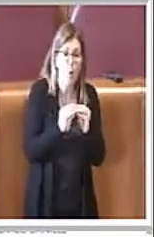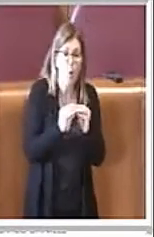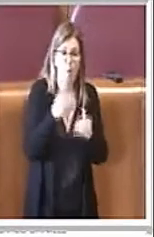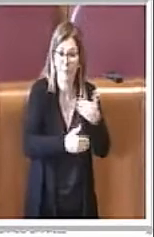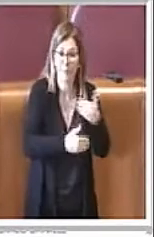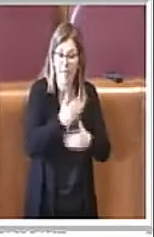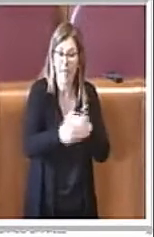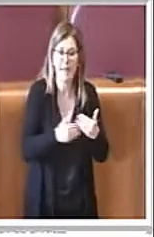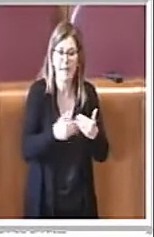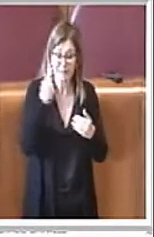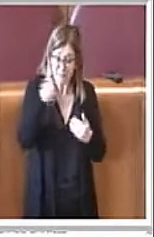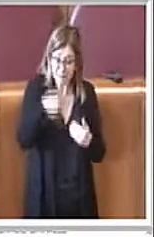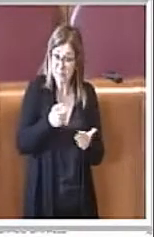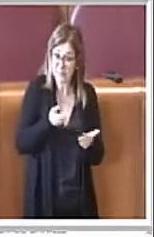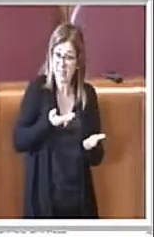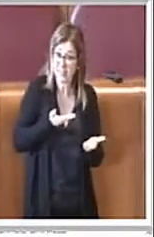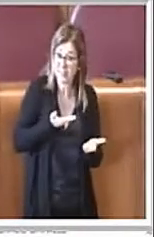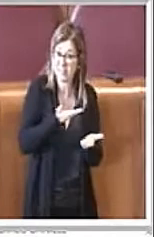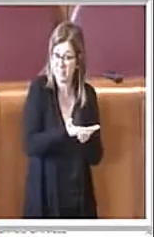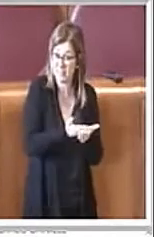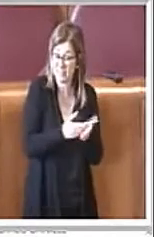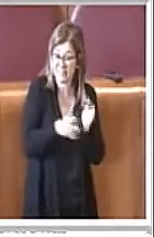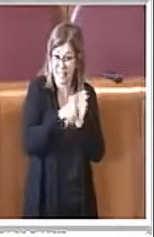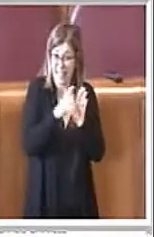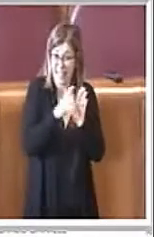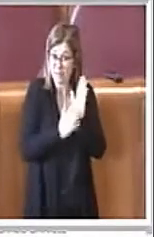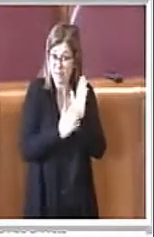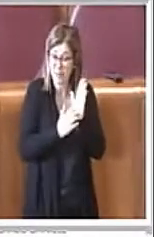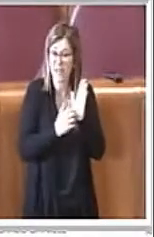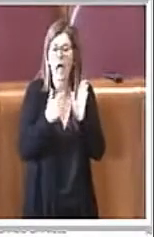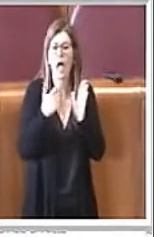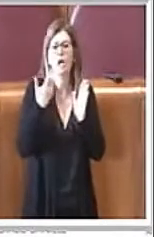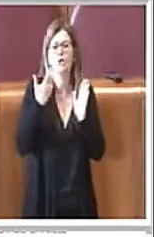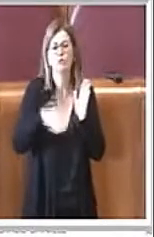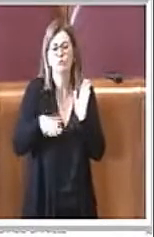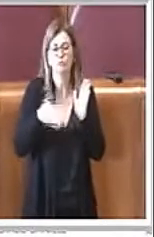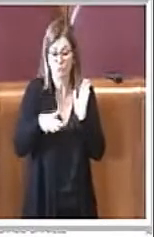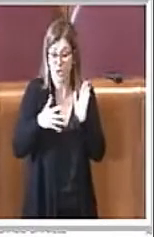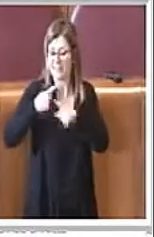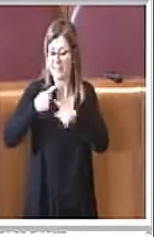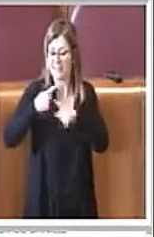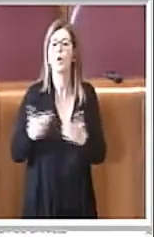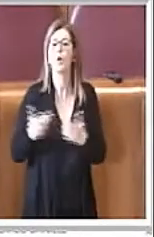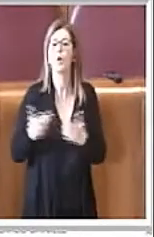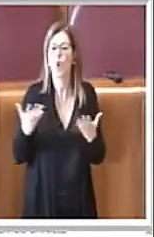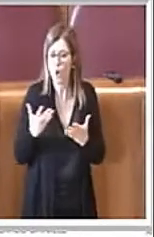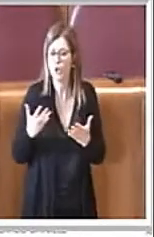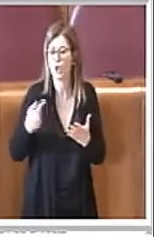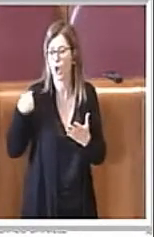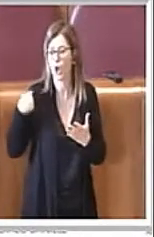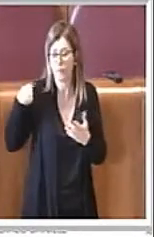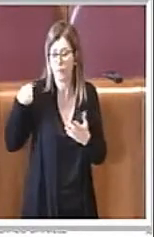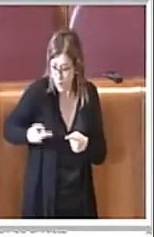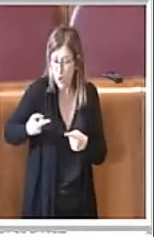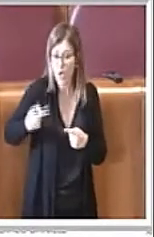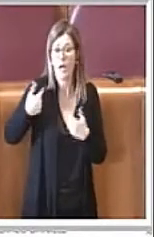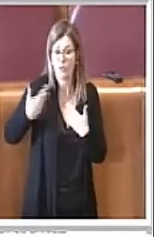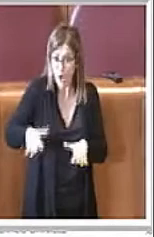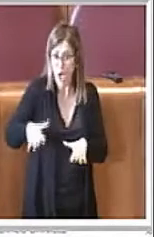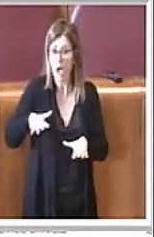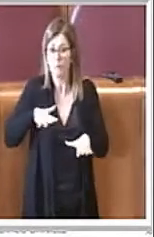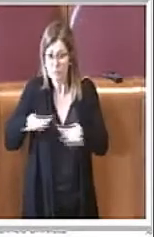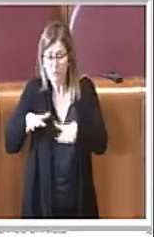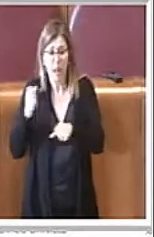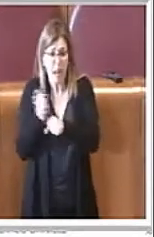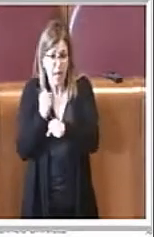è una testimonianza documentale diretta che noi già stavamo lavorando su questo.